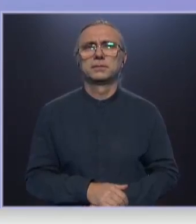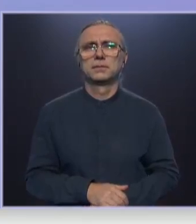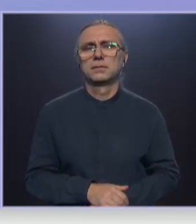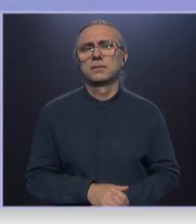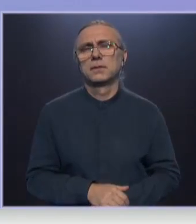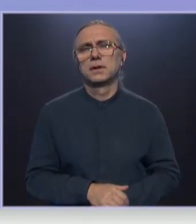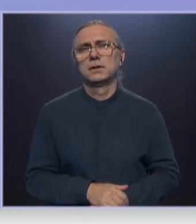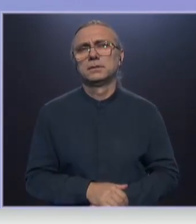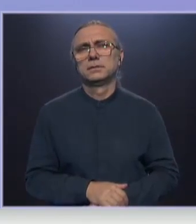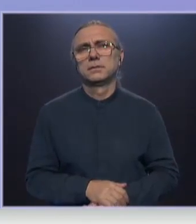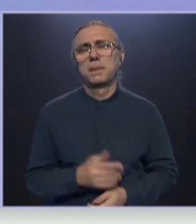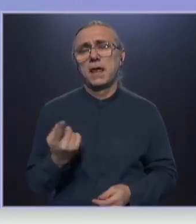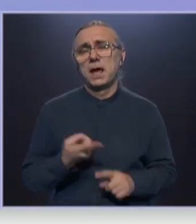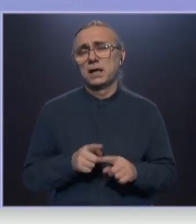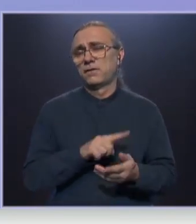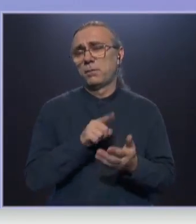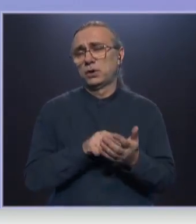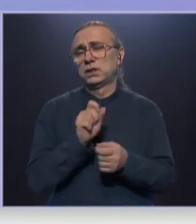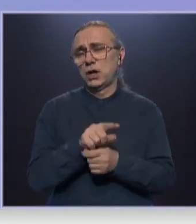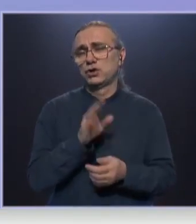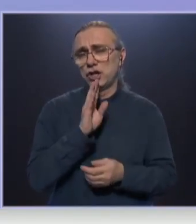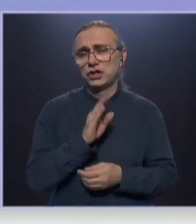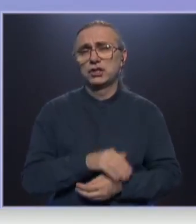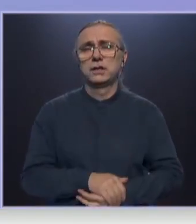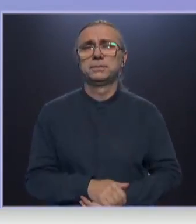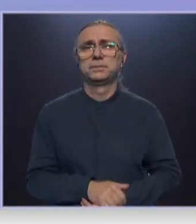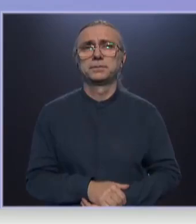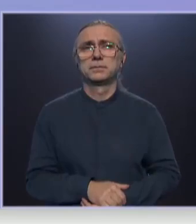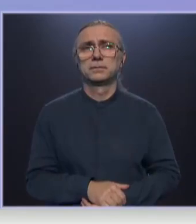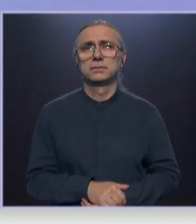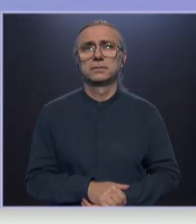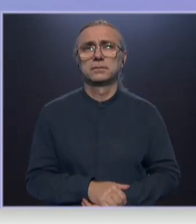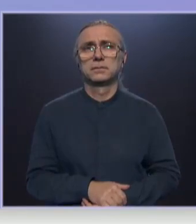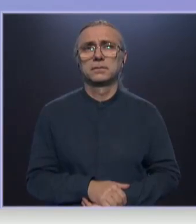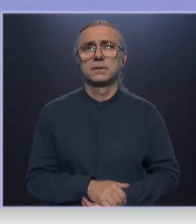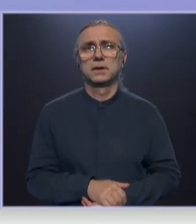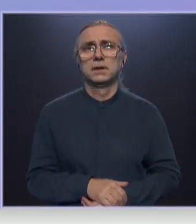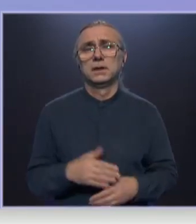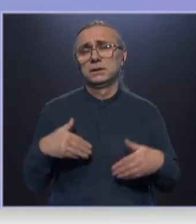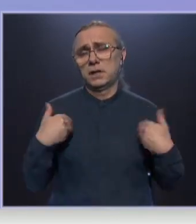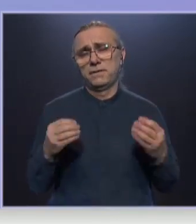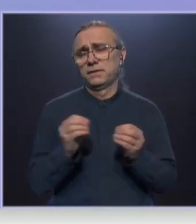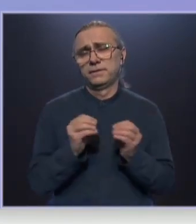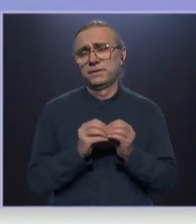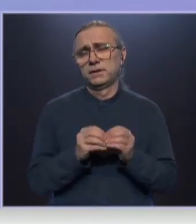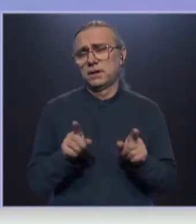Так как этот вопрос задает женщина, в общем-то, да, то ну, совет именно точно такой